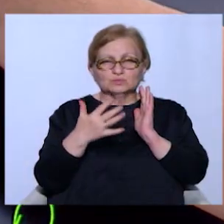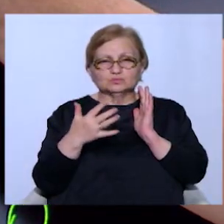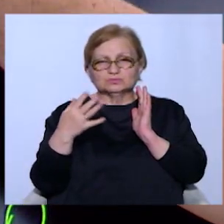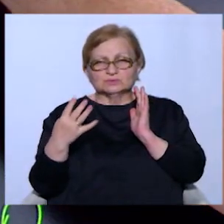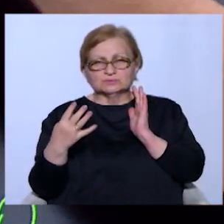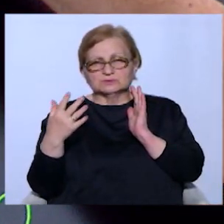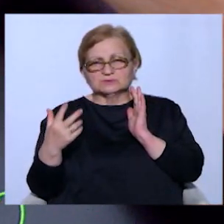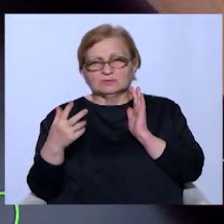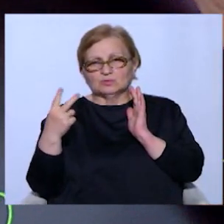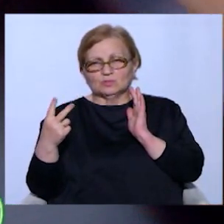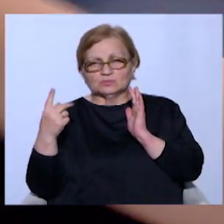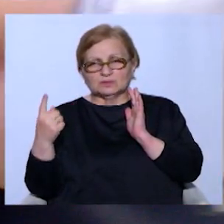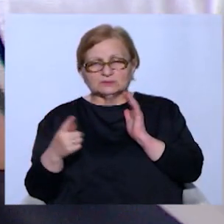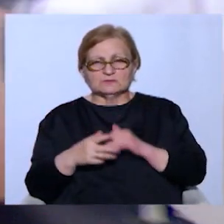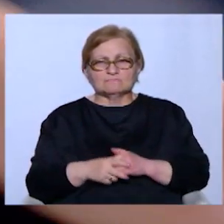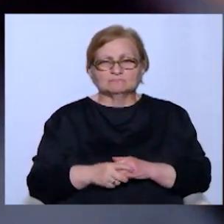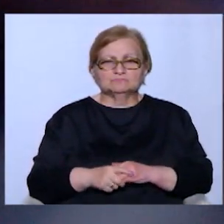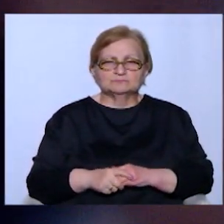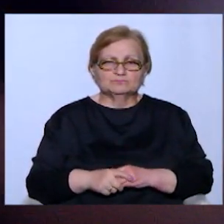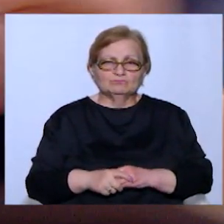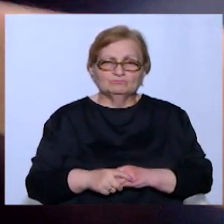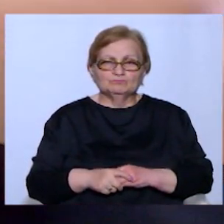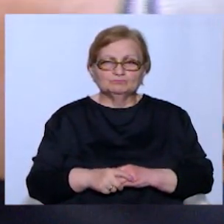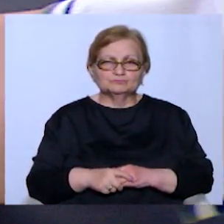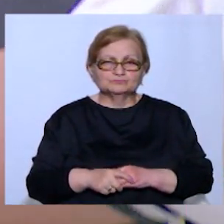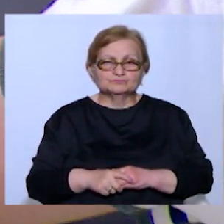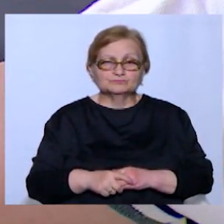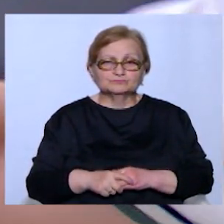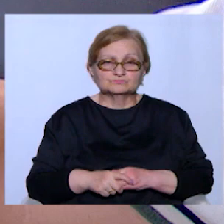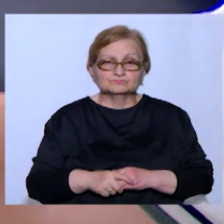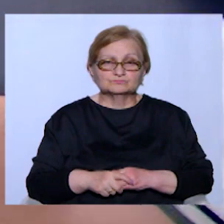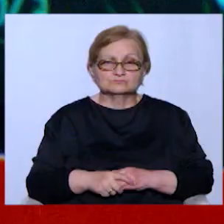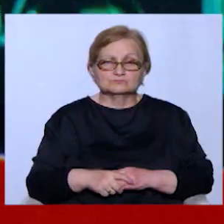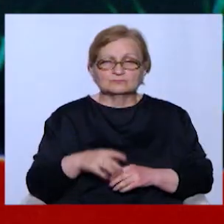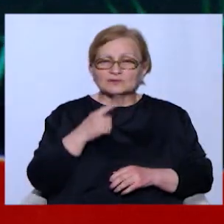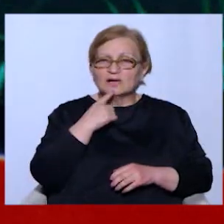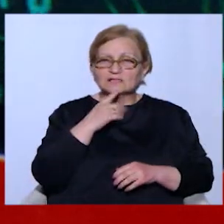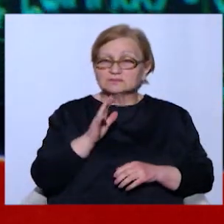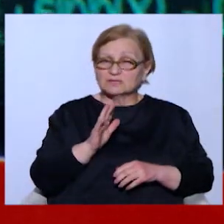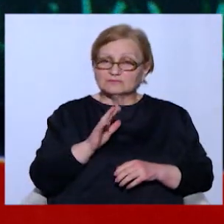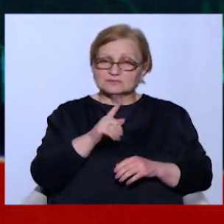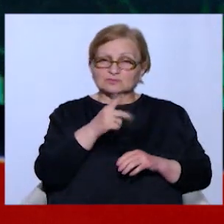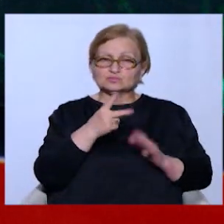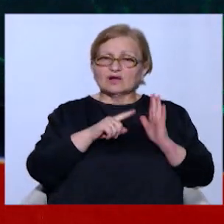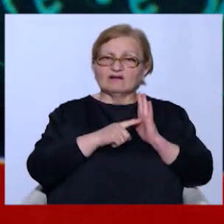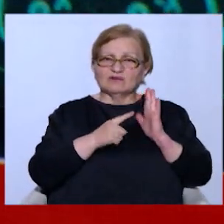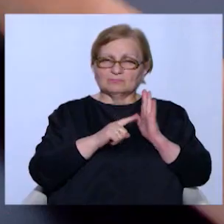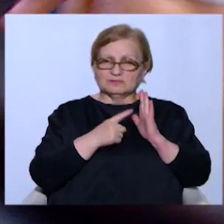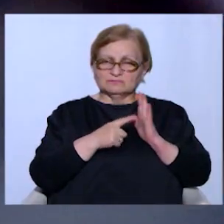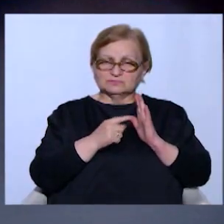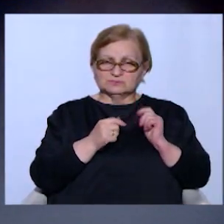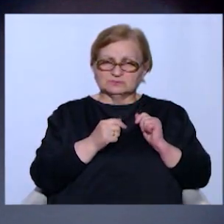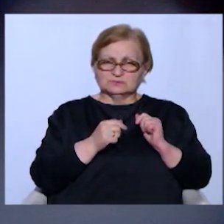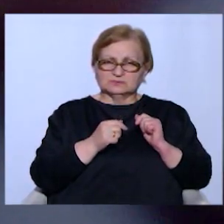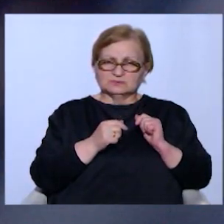4, 3, 2, ნუ 1 მაინც დავწეროთ, მივუღოთ იმისო დიდი აზრი არა აქ და მოდით არ დაგვეზაროს. ეს